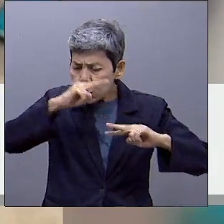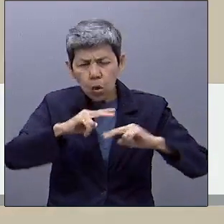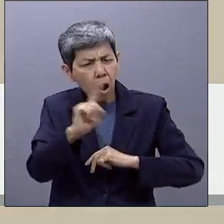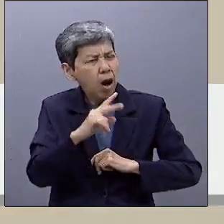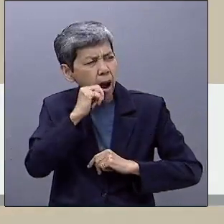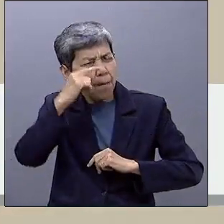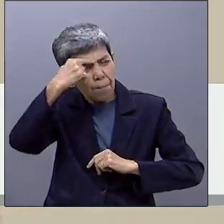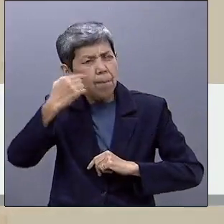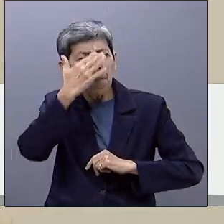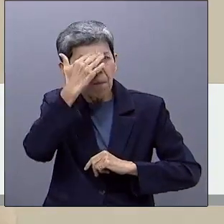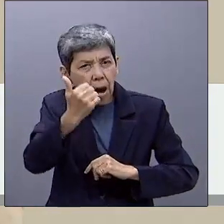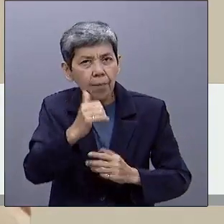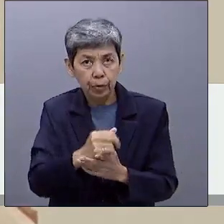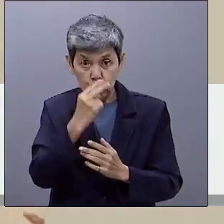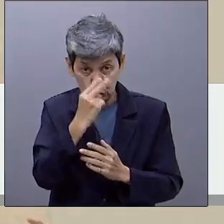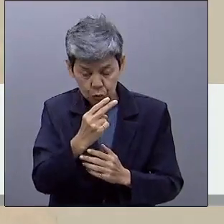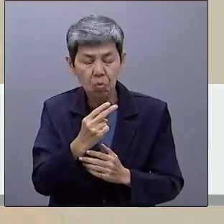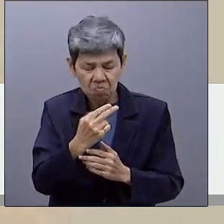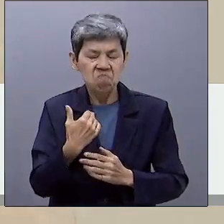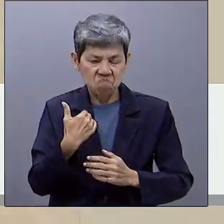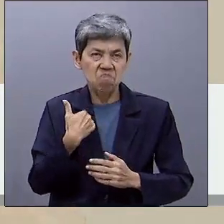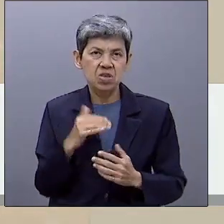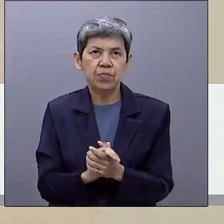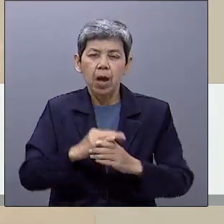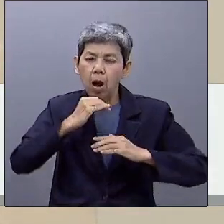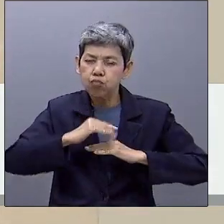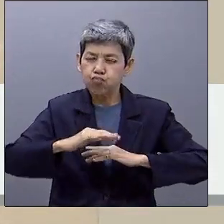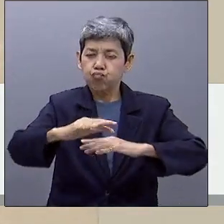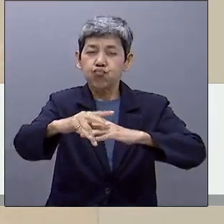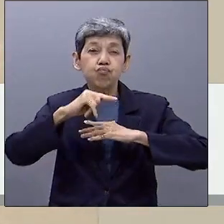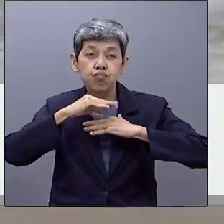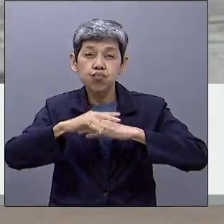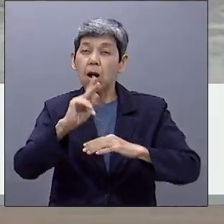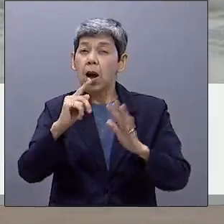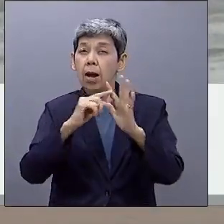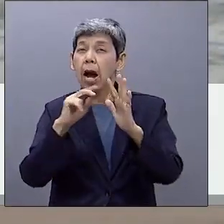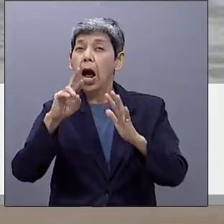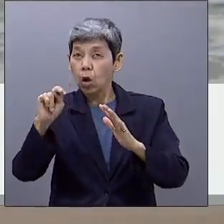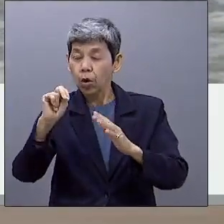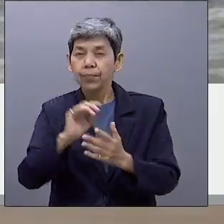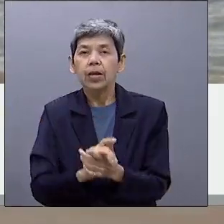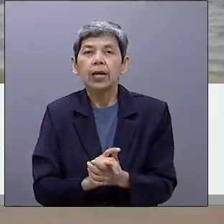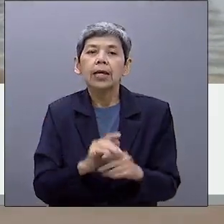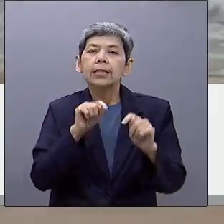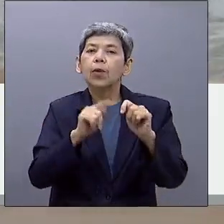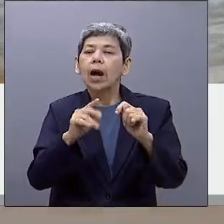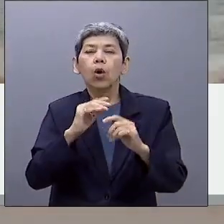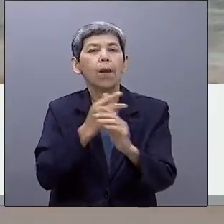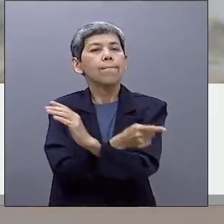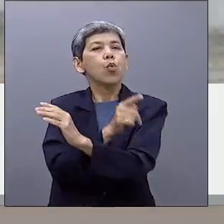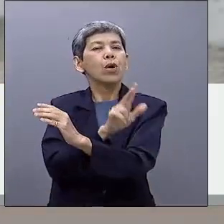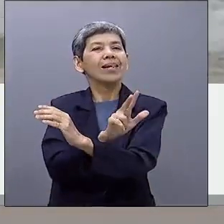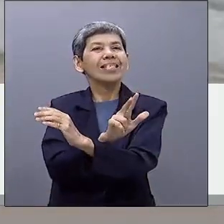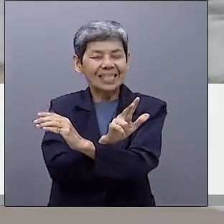ค่ะจากการตรวจสอบข้อมูลพบว่าชายหาดดังกล่าวคือชายหาดกะรนตำบลกะรนอำเภอเมืองภูเก็ตนะ